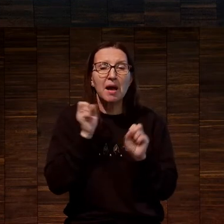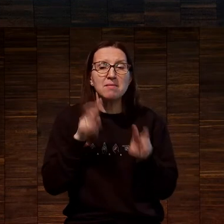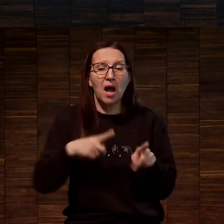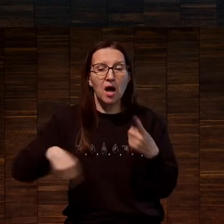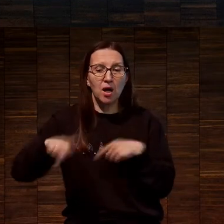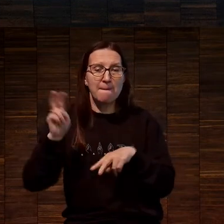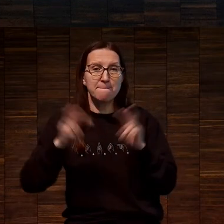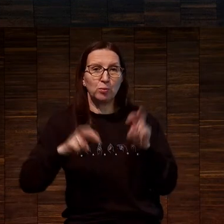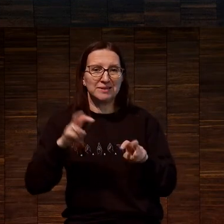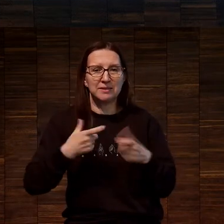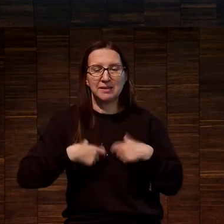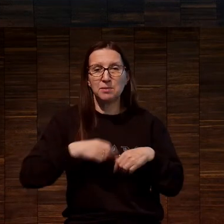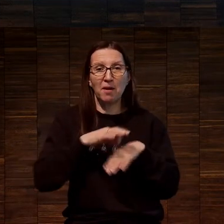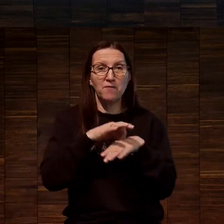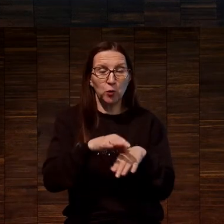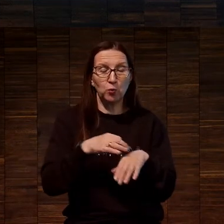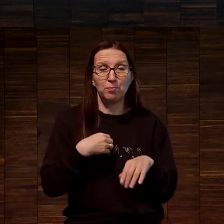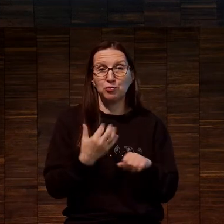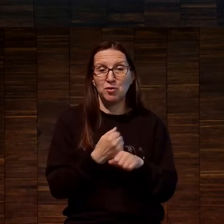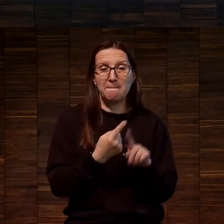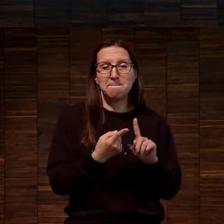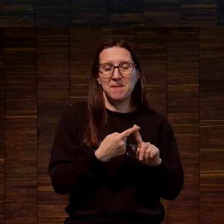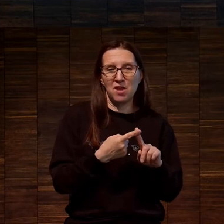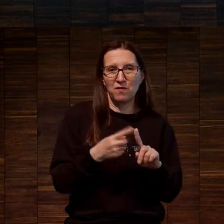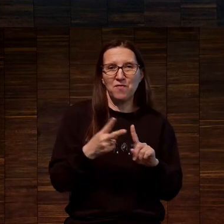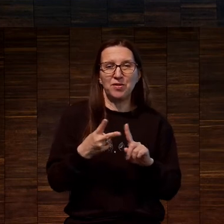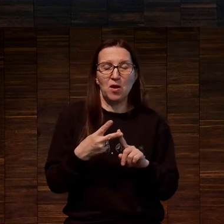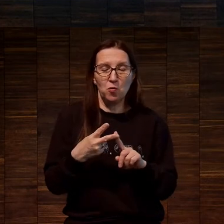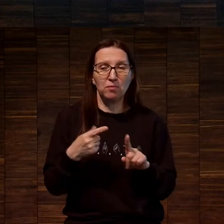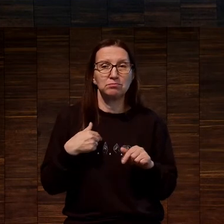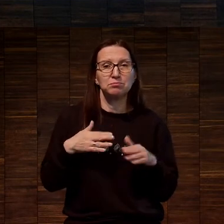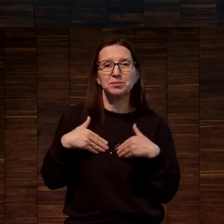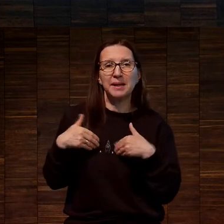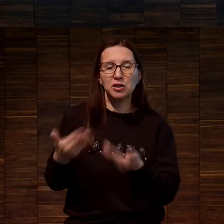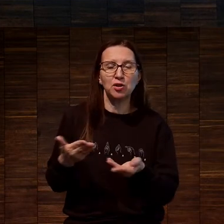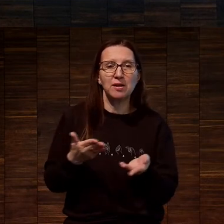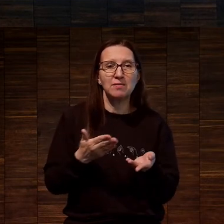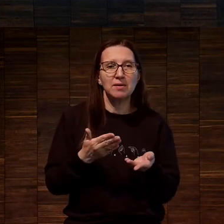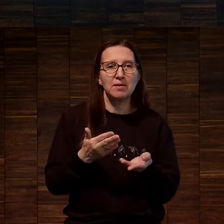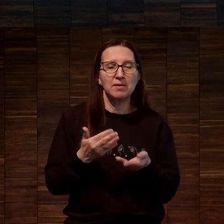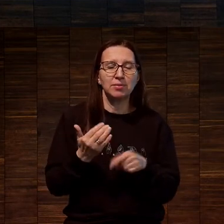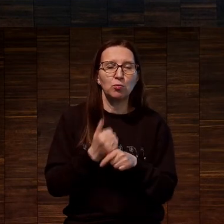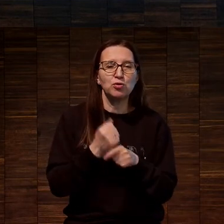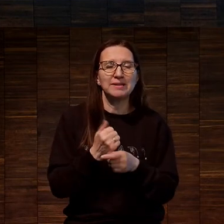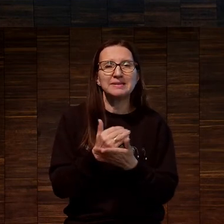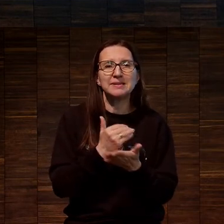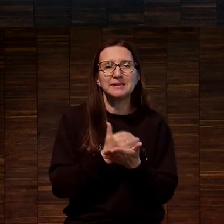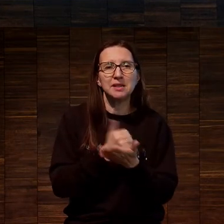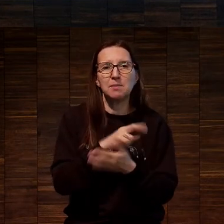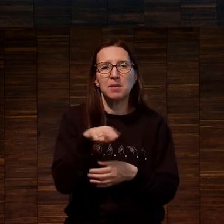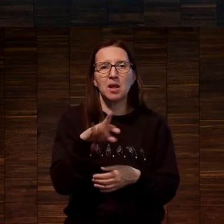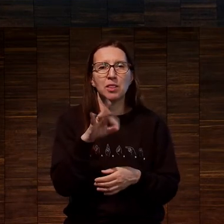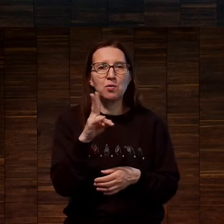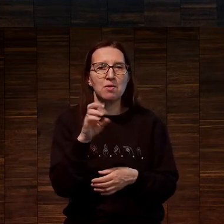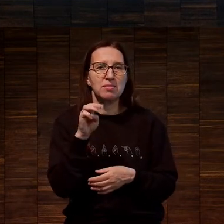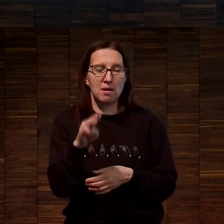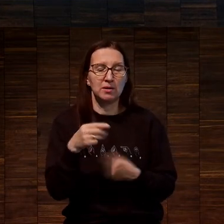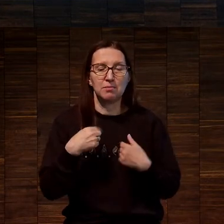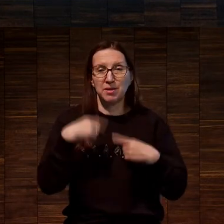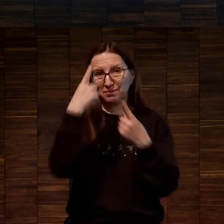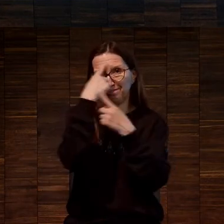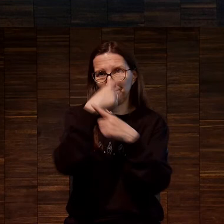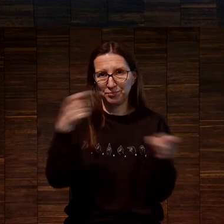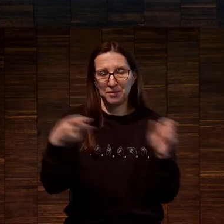публика. Мы предложили в первом и во втором случае систему донатов. То есть мы объявили наш проект,